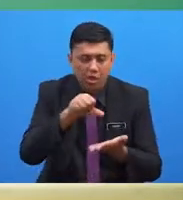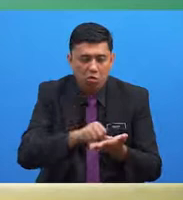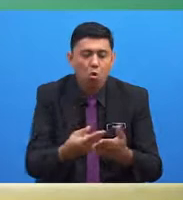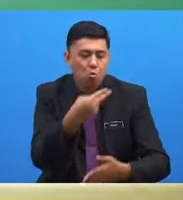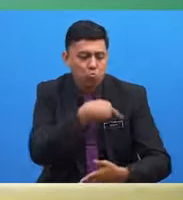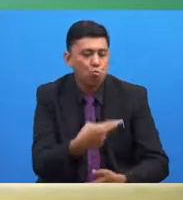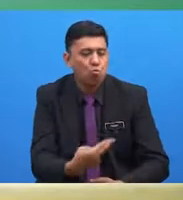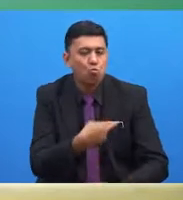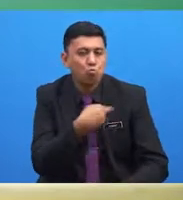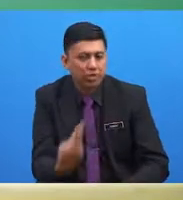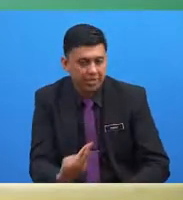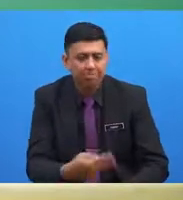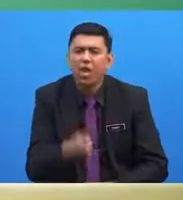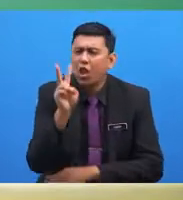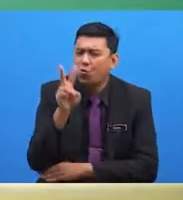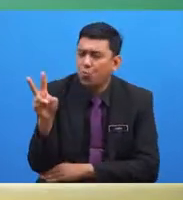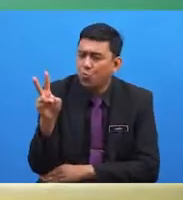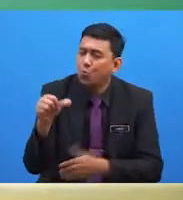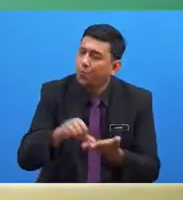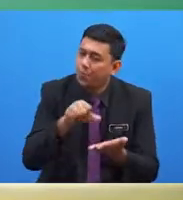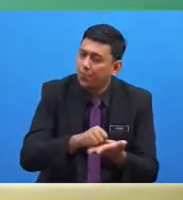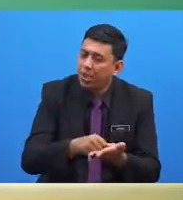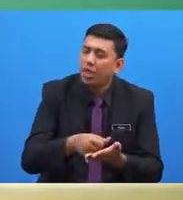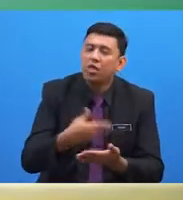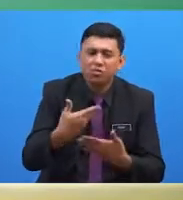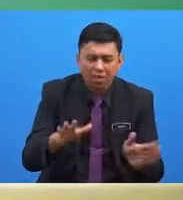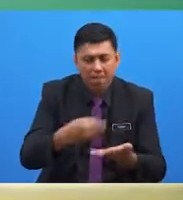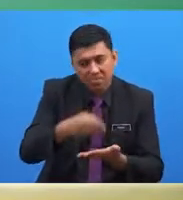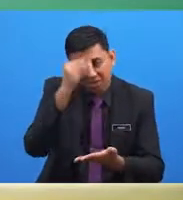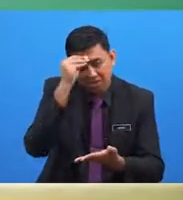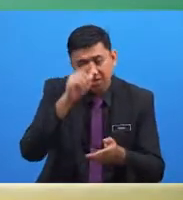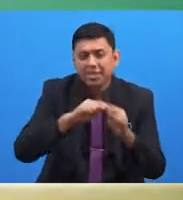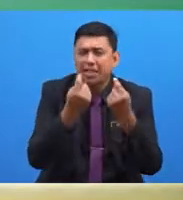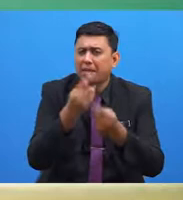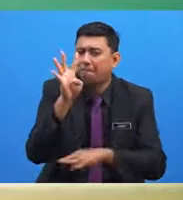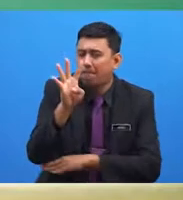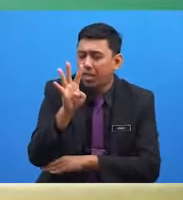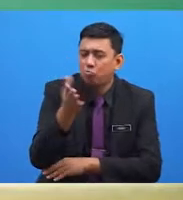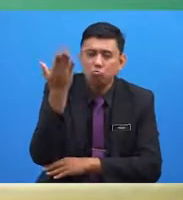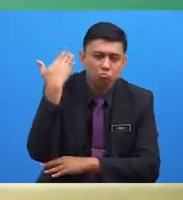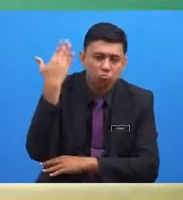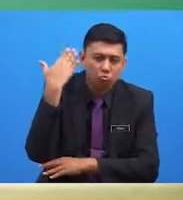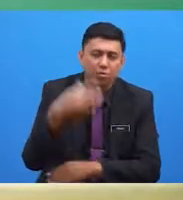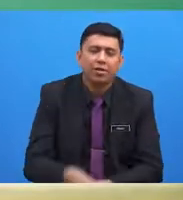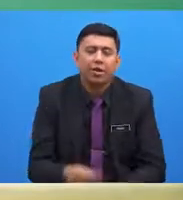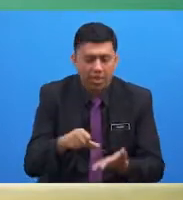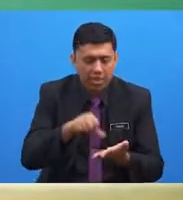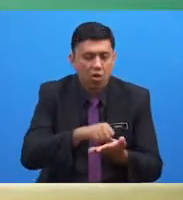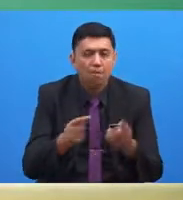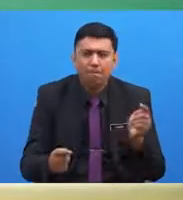rugi. Kedua-dua akaun ini telah anda pelajari sewaktu di tingkatan 4. Dari akaun